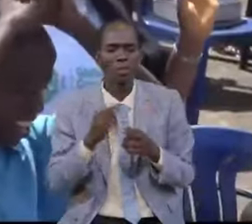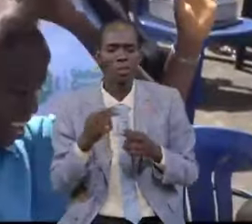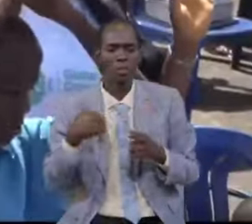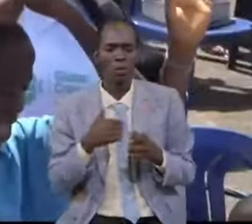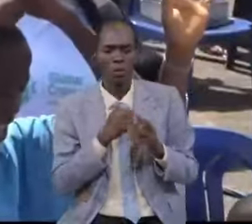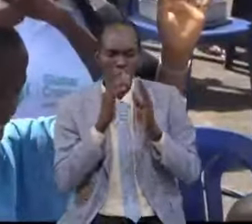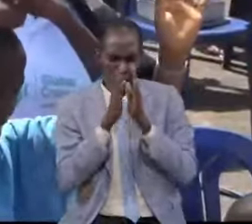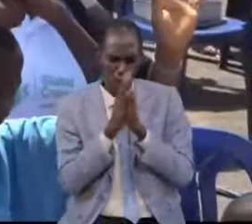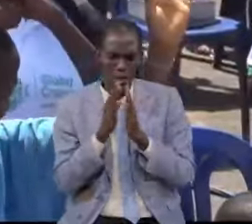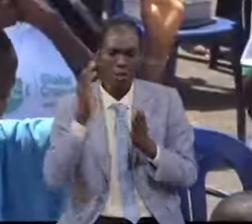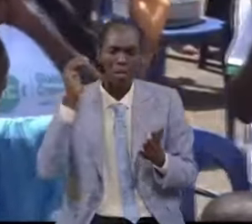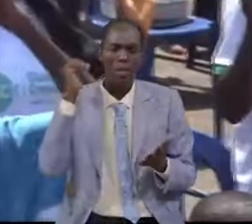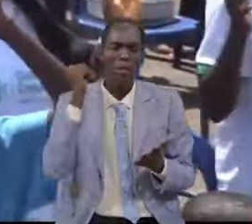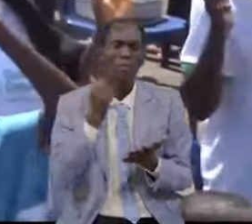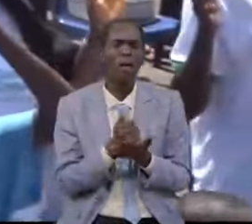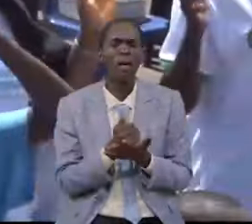prions.